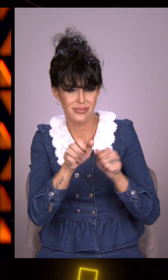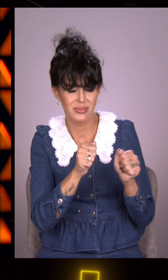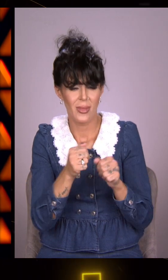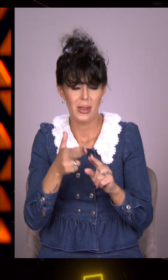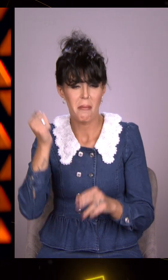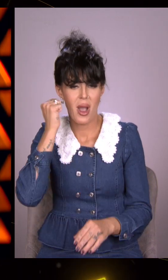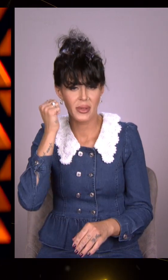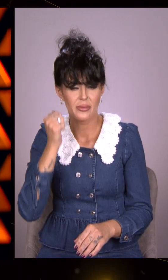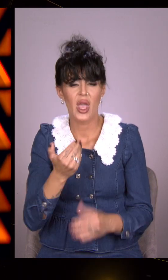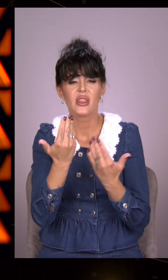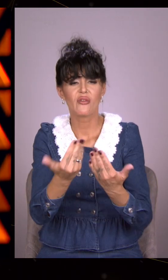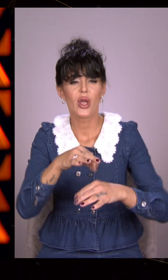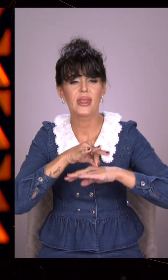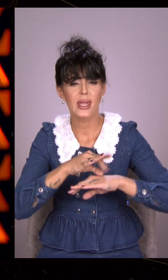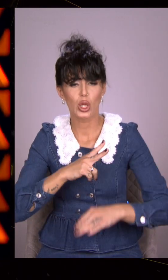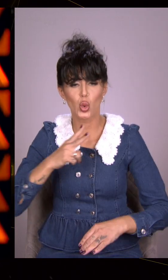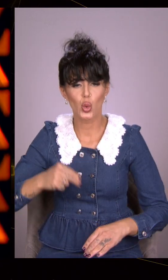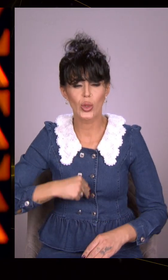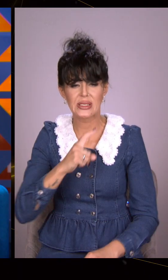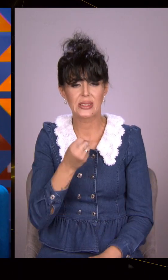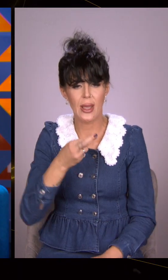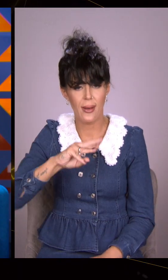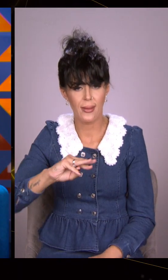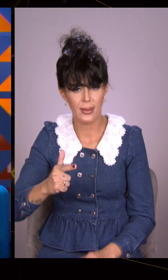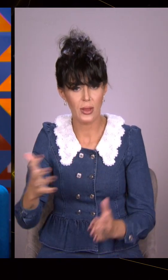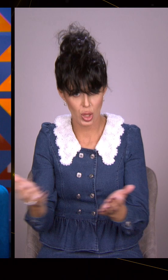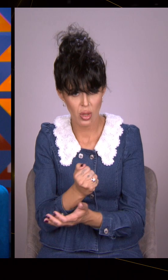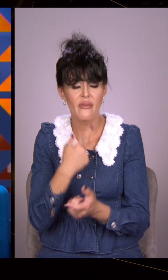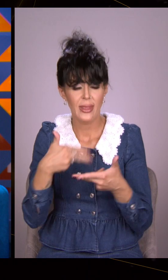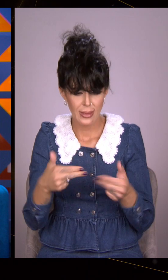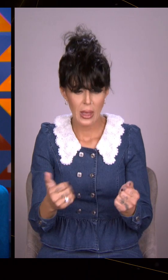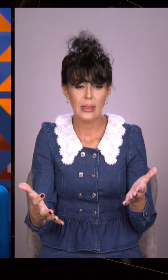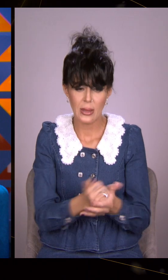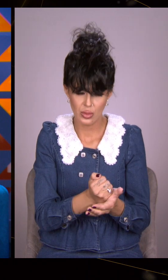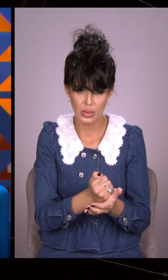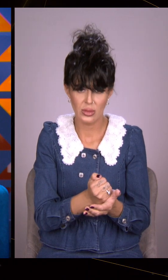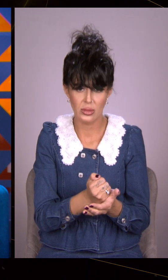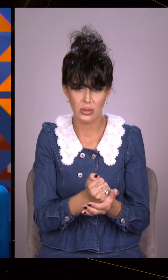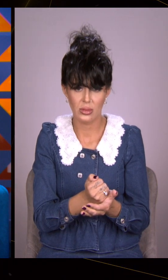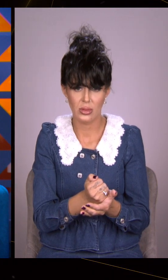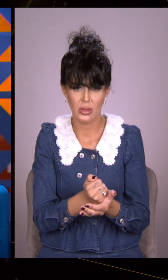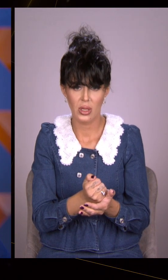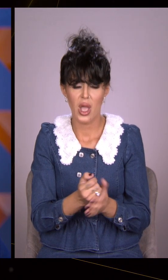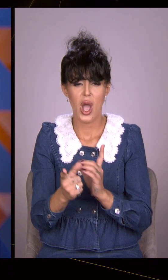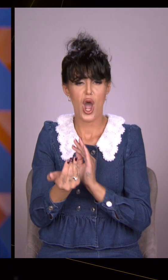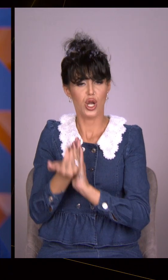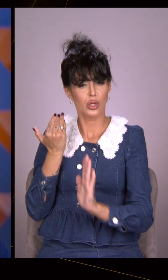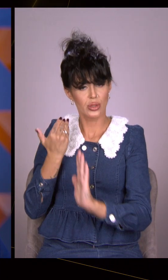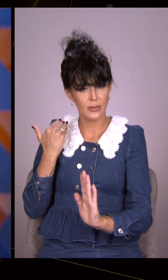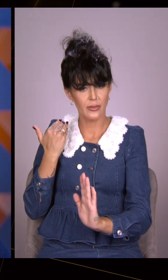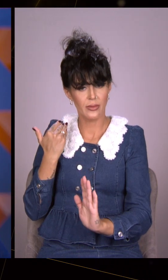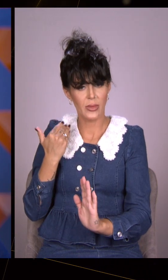Скажіть, тіла вашої доньки та зятя знайшли? Так, так. Знайшли ще раніше, але